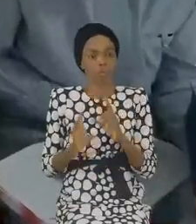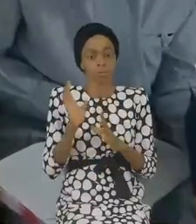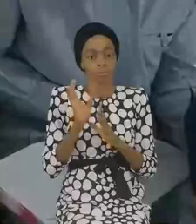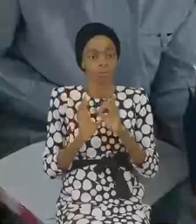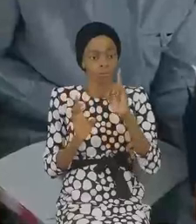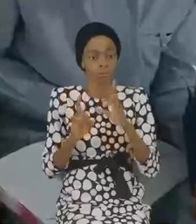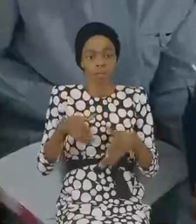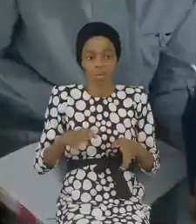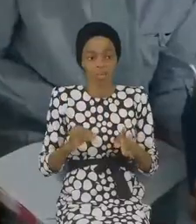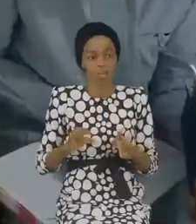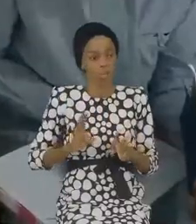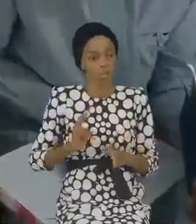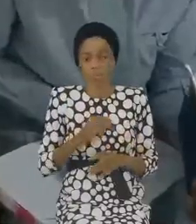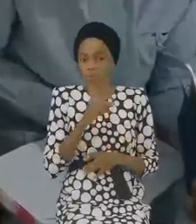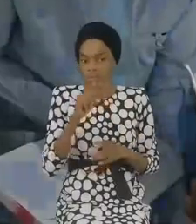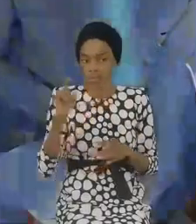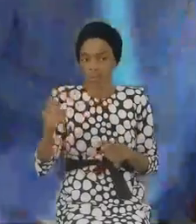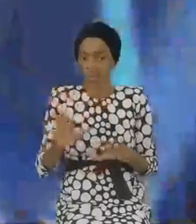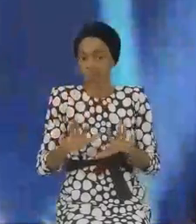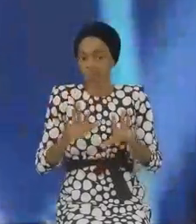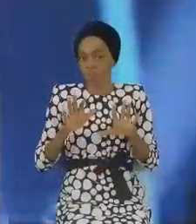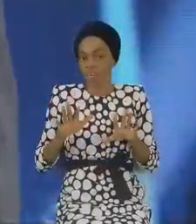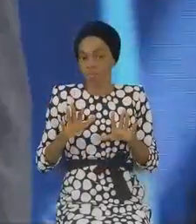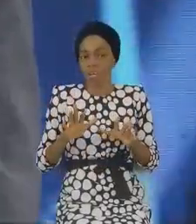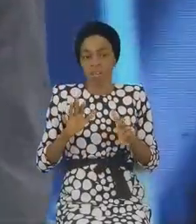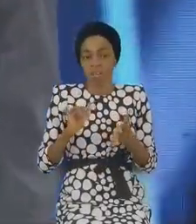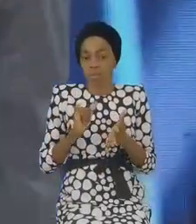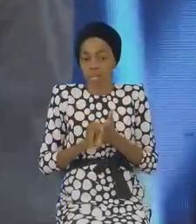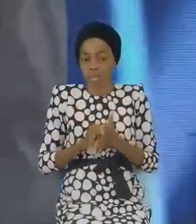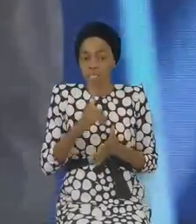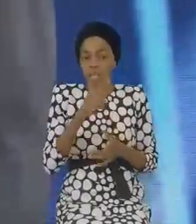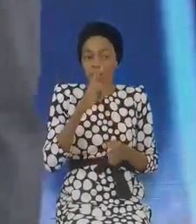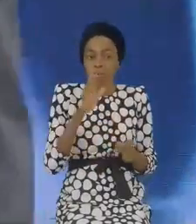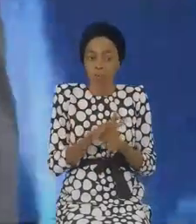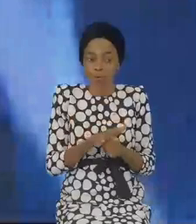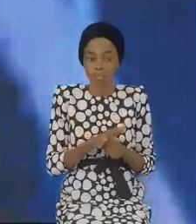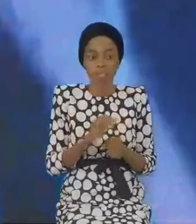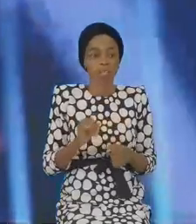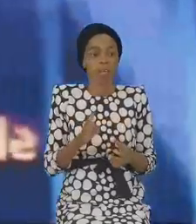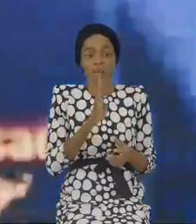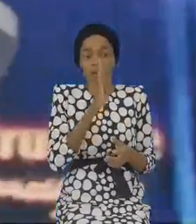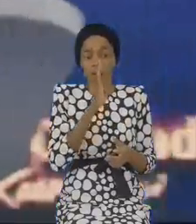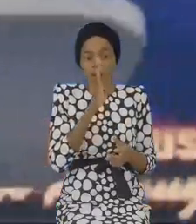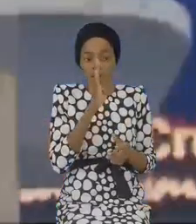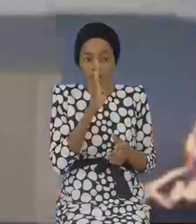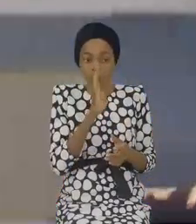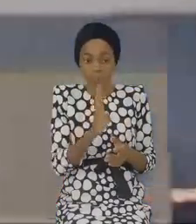Il dit, craignons donc, tandis que la promesse d'entrer dans son repos subsiste encore,